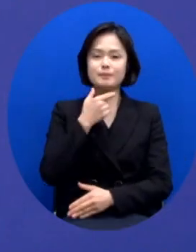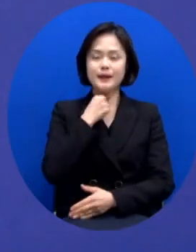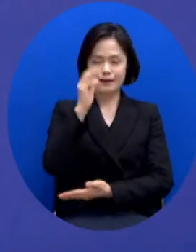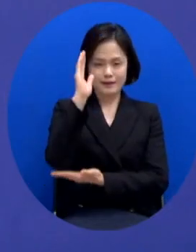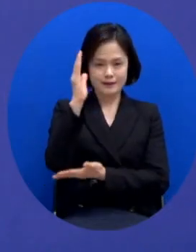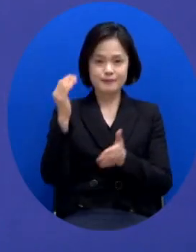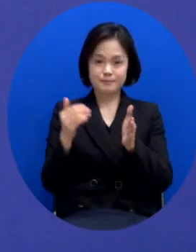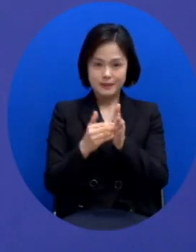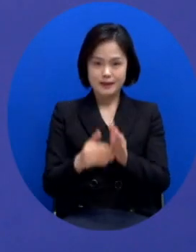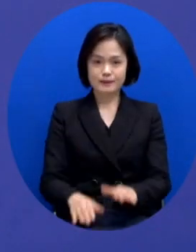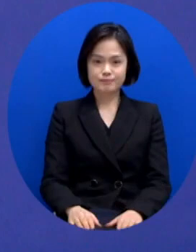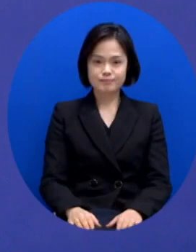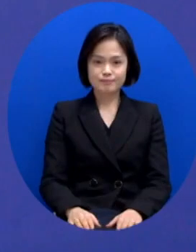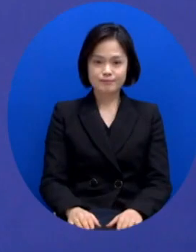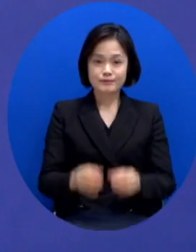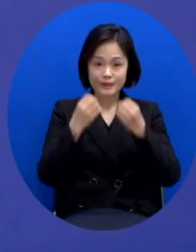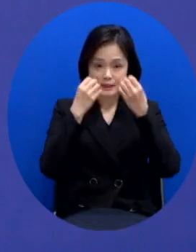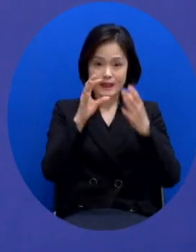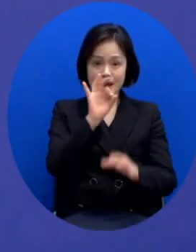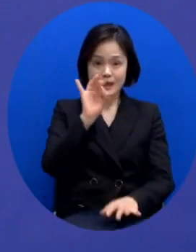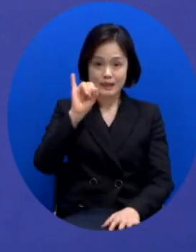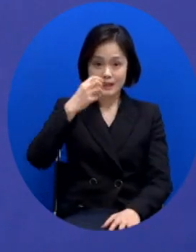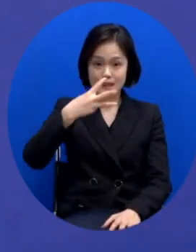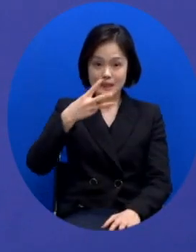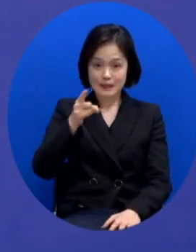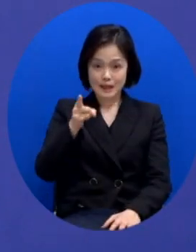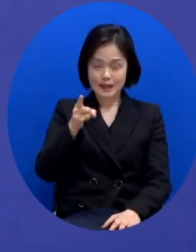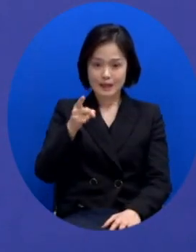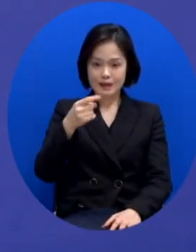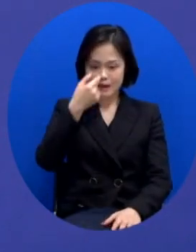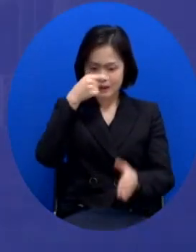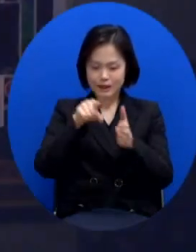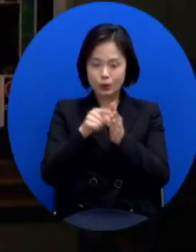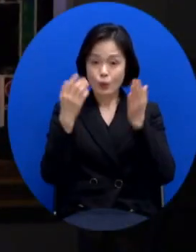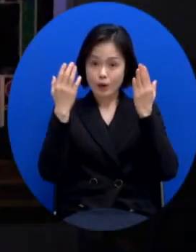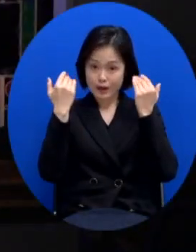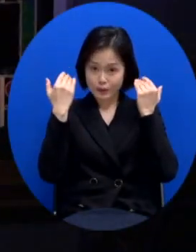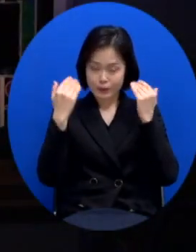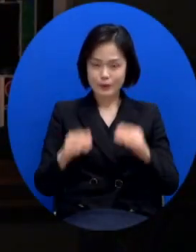4일의 기독 학교가 5회 그레이스 콘서트를 해주셨습니다